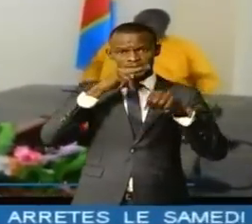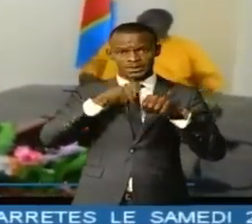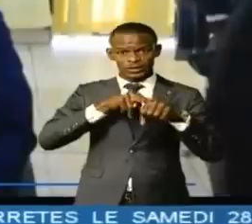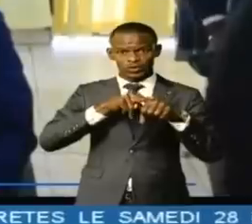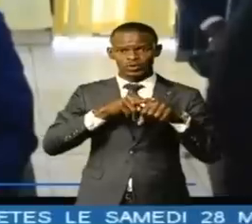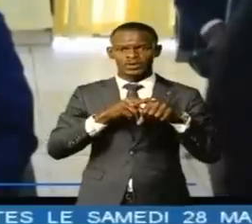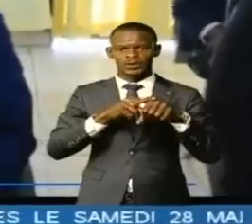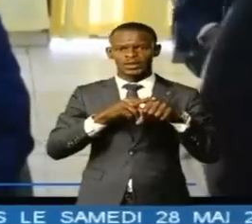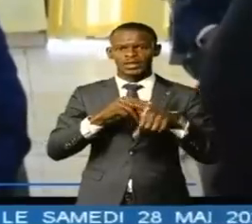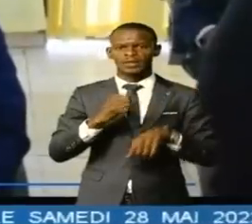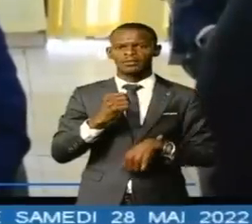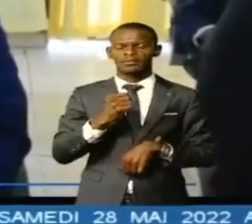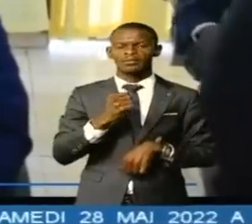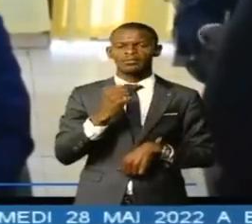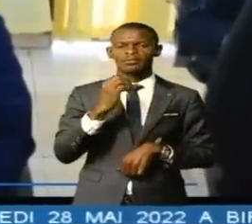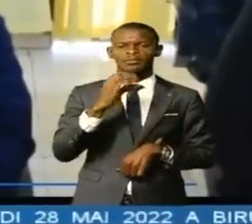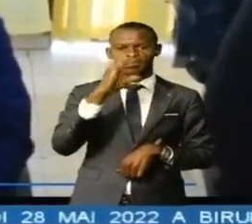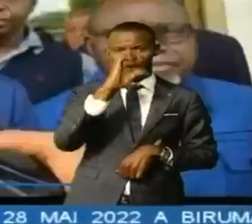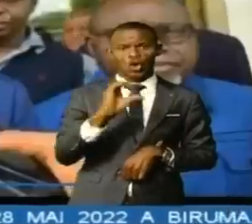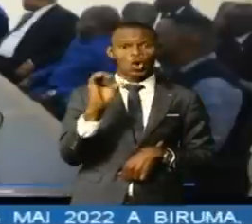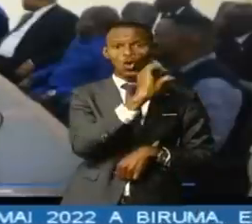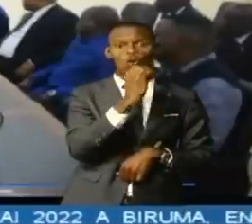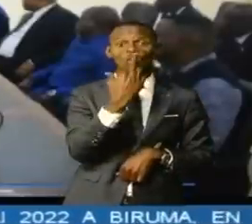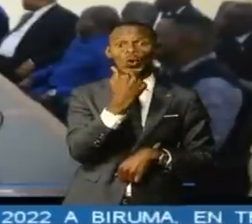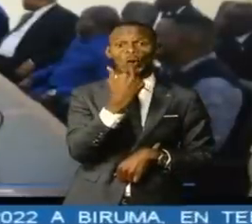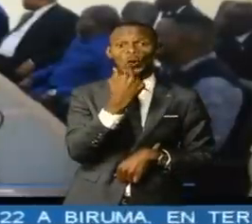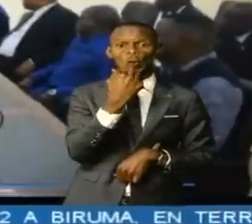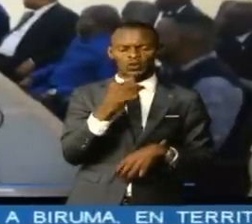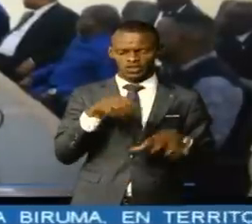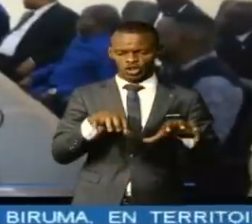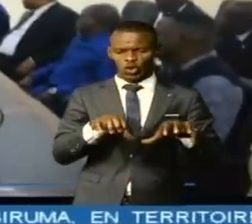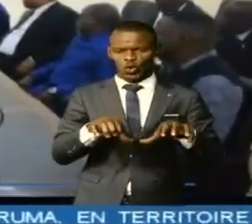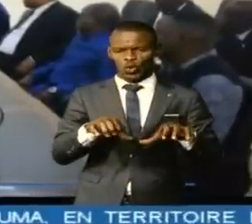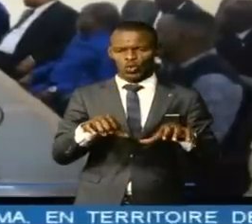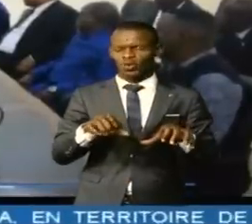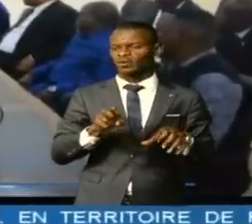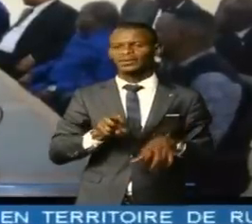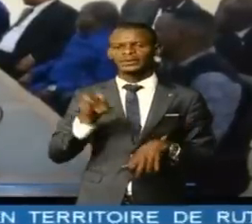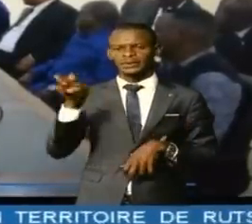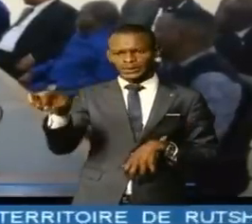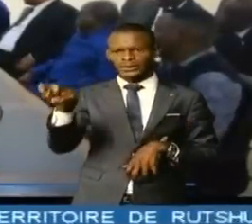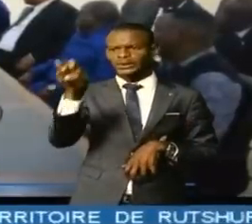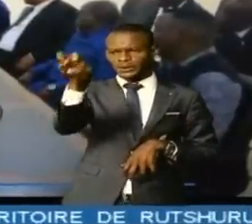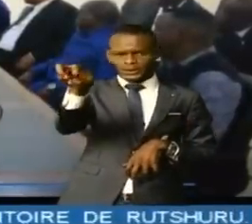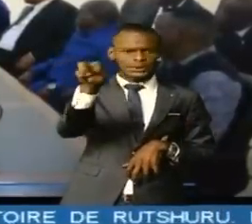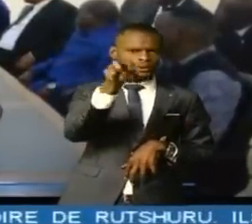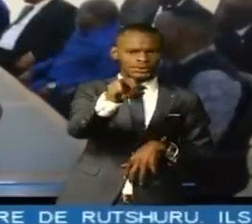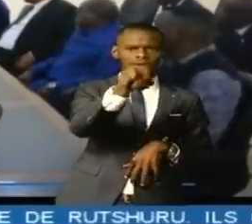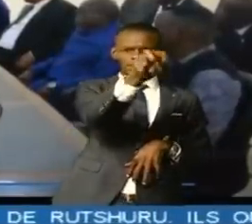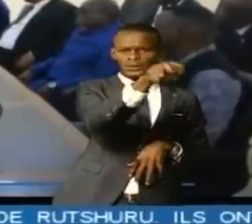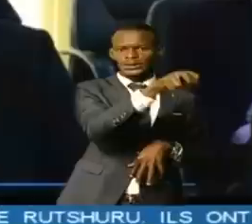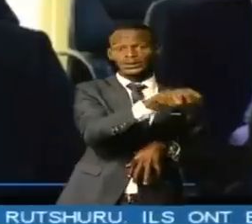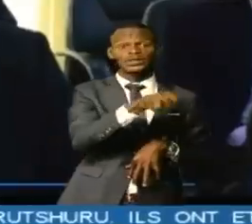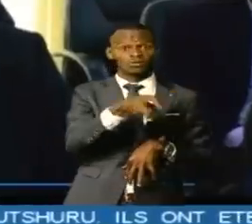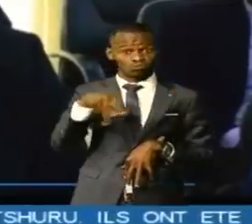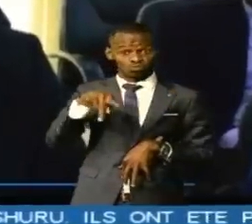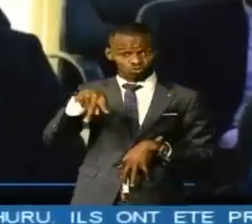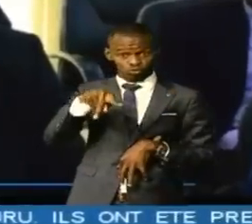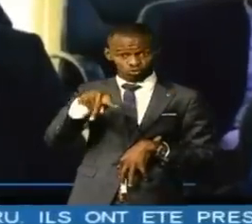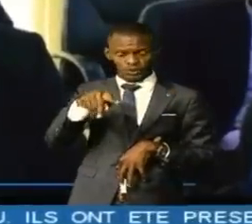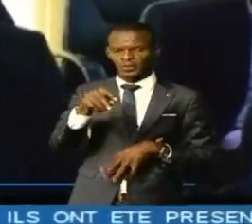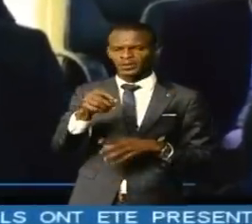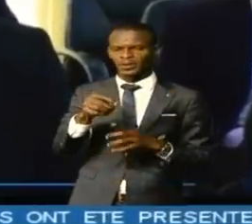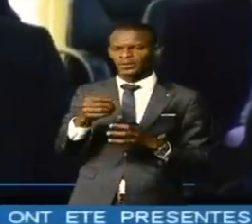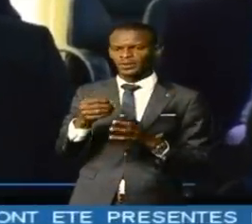travail dans le 26 provinces du pays. Après la ville-province Kinshasa, accompagné de sa délégation, ils ont foulé